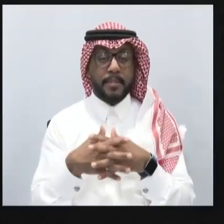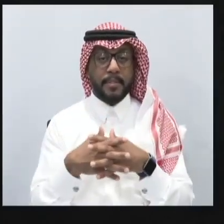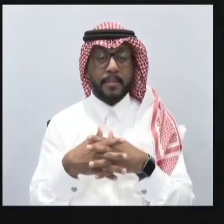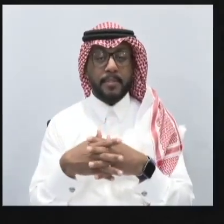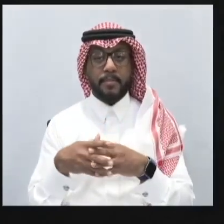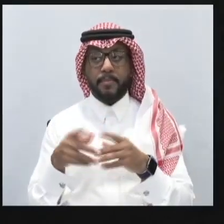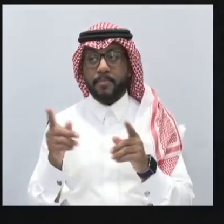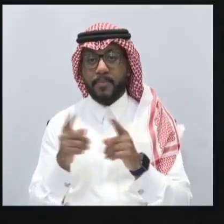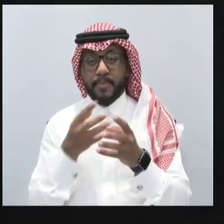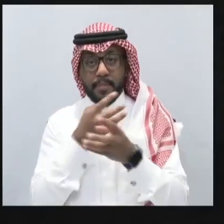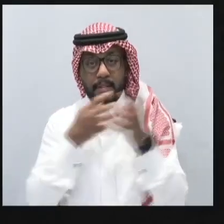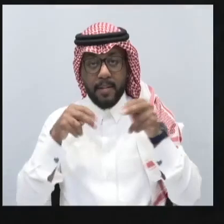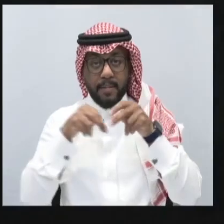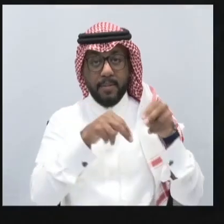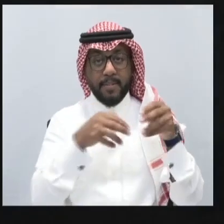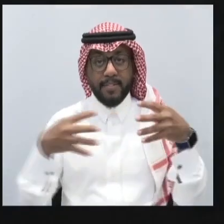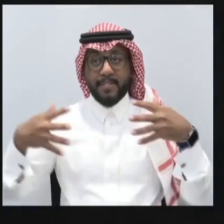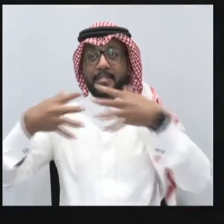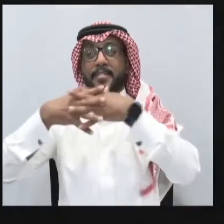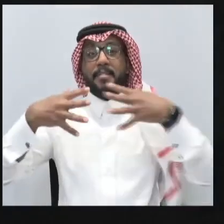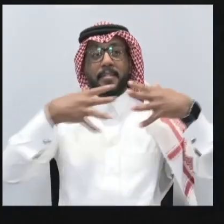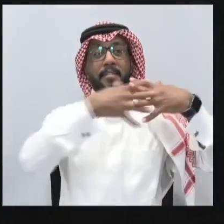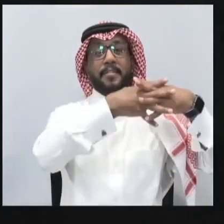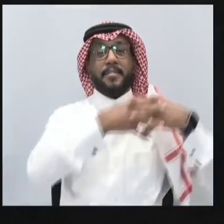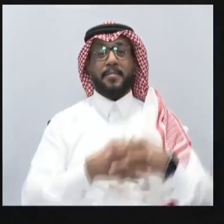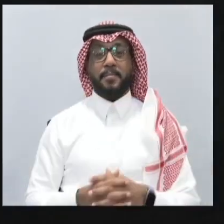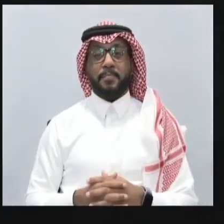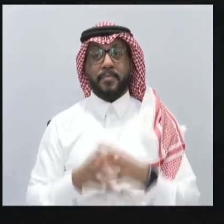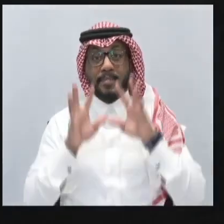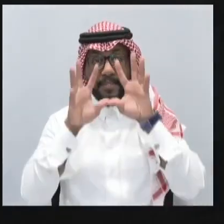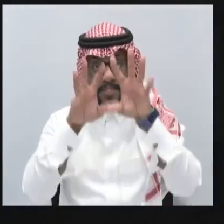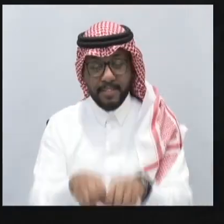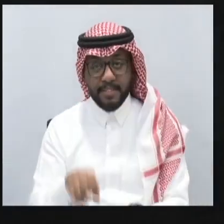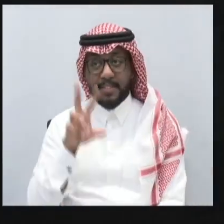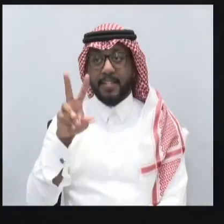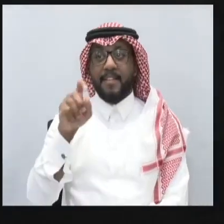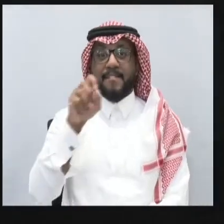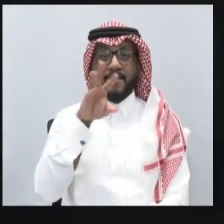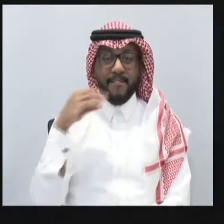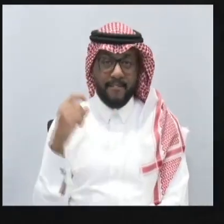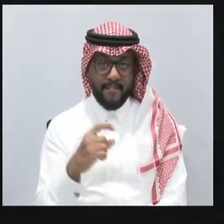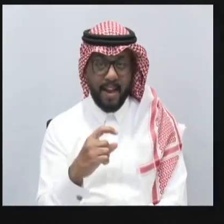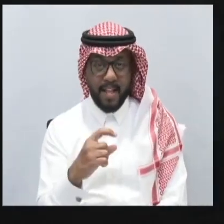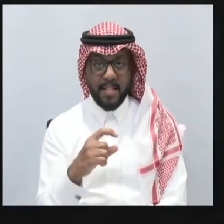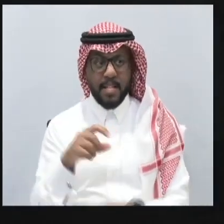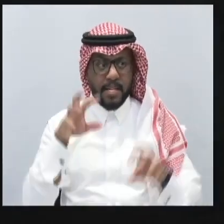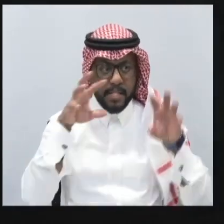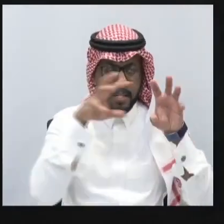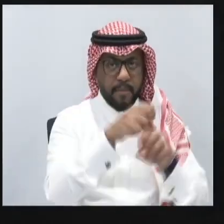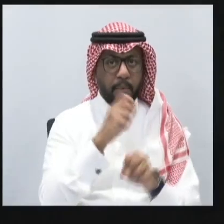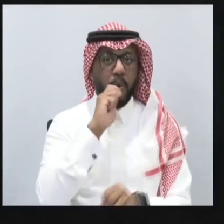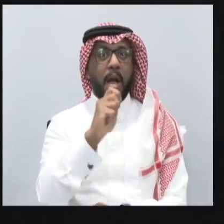تحتاج بعضها لبعض تتغذى عليها مثل الفهد يحتاج للغزال يتغذى